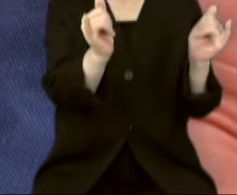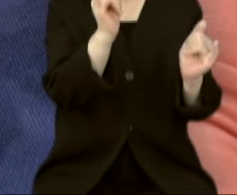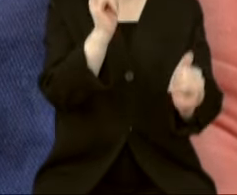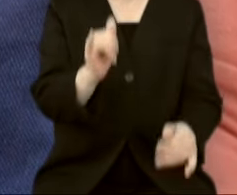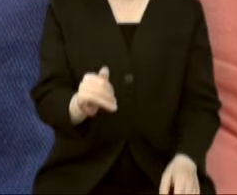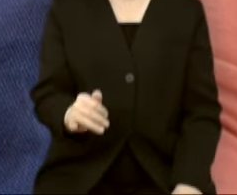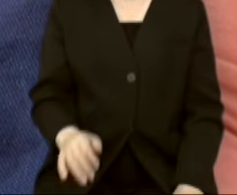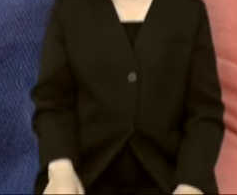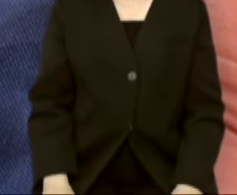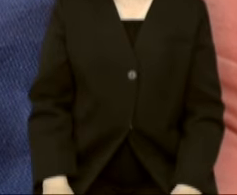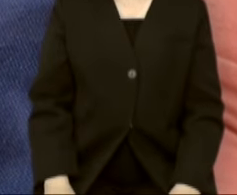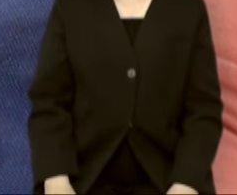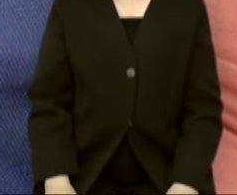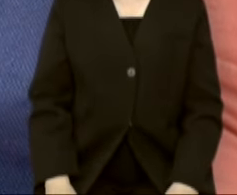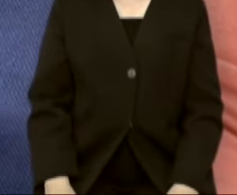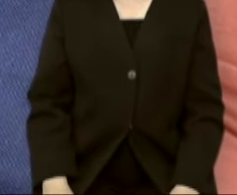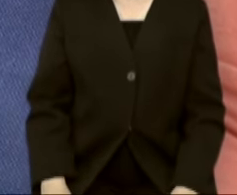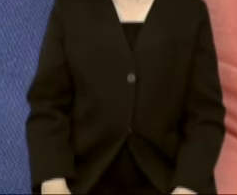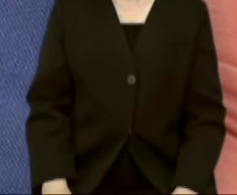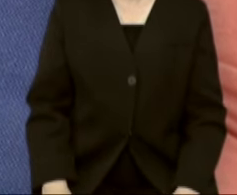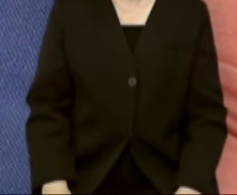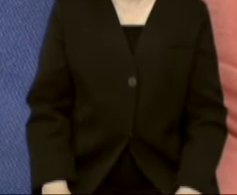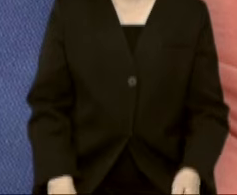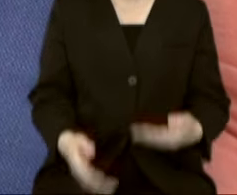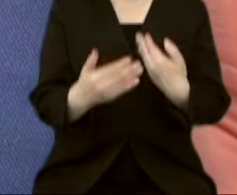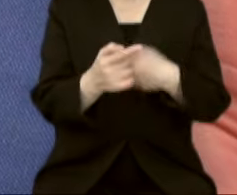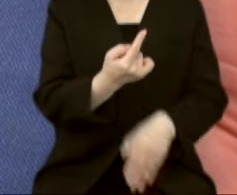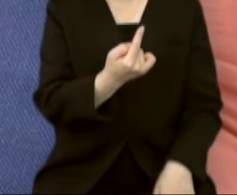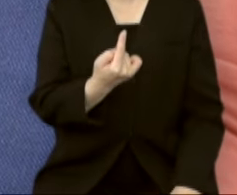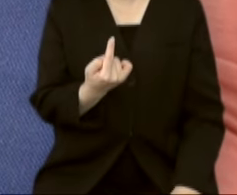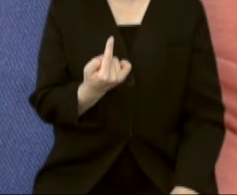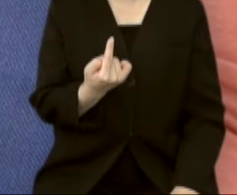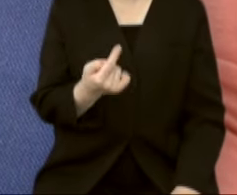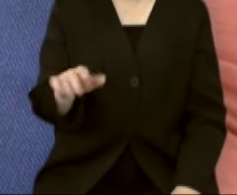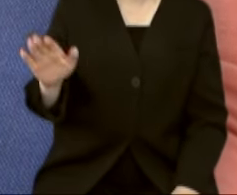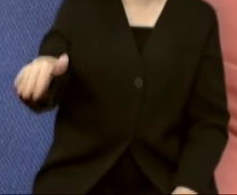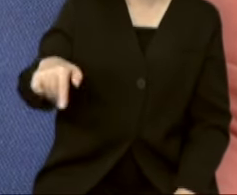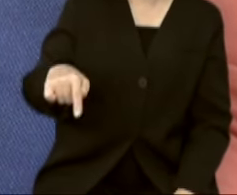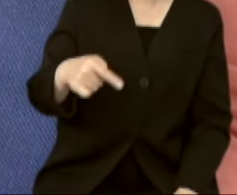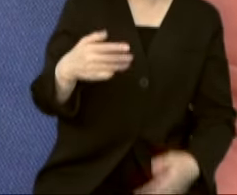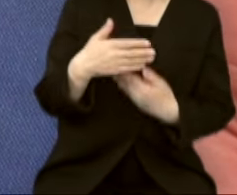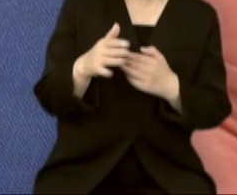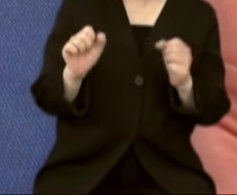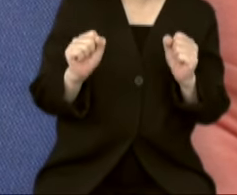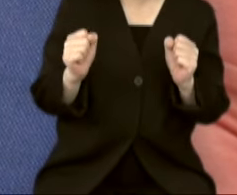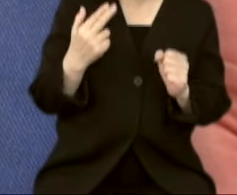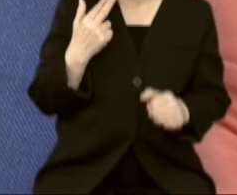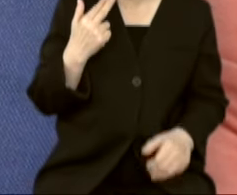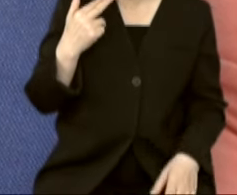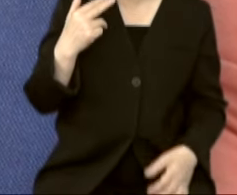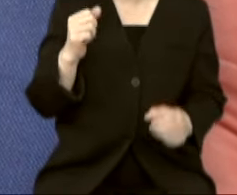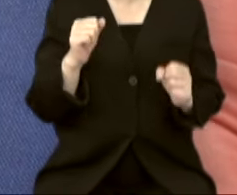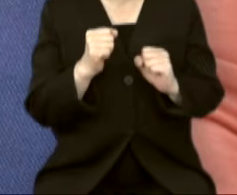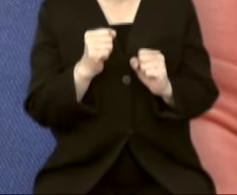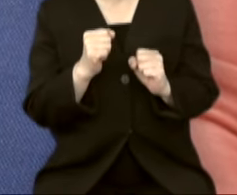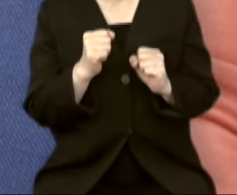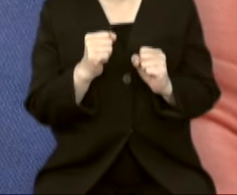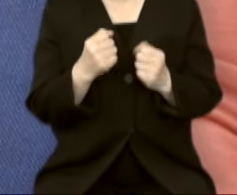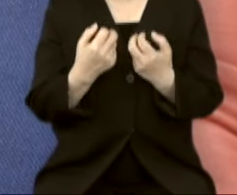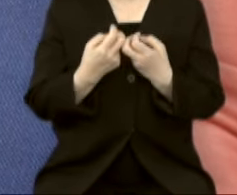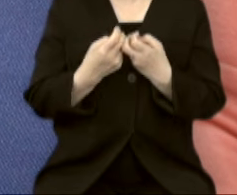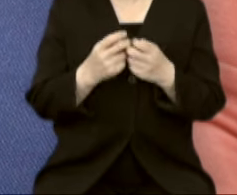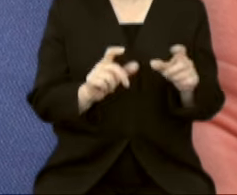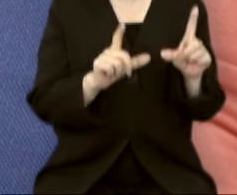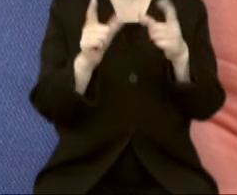분이 있었어요. 이분이 네. 있었어요. 네. 그래서 언제 저 방에 돌아와서 Roy, 이 방 춥지 않아요? 춥죠. 어떻게